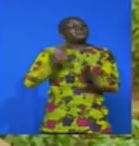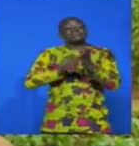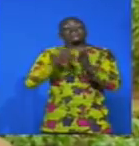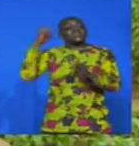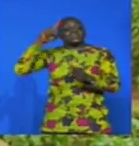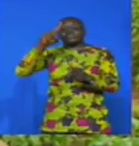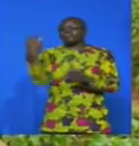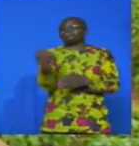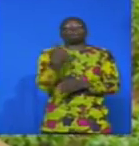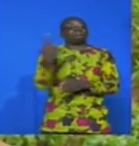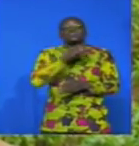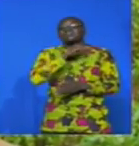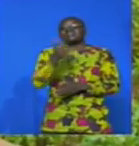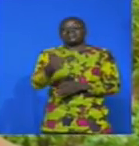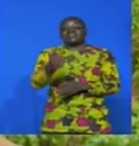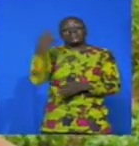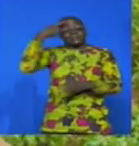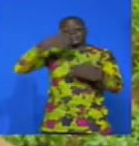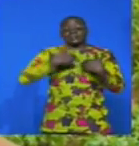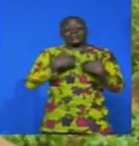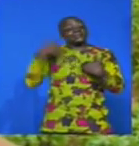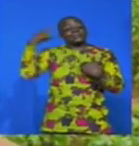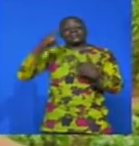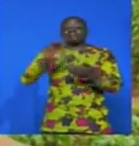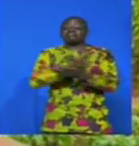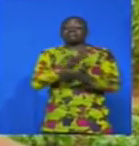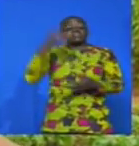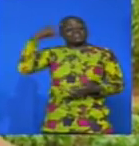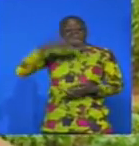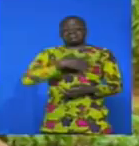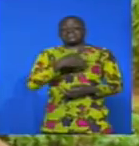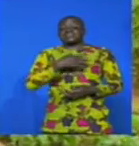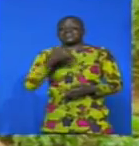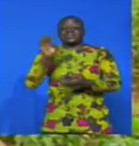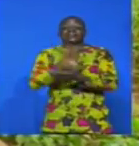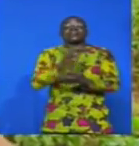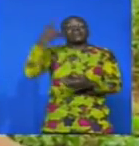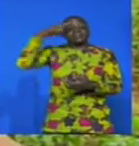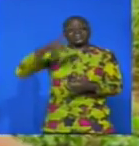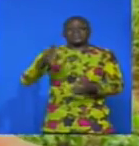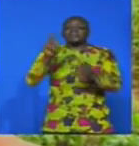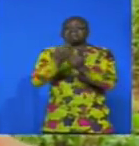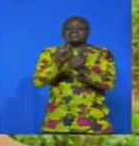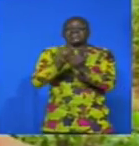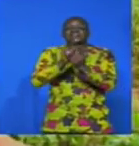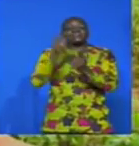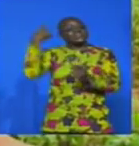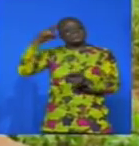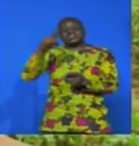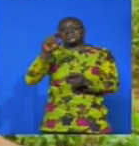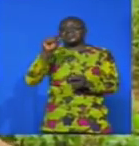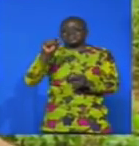jours. Il y en a qui blanchissent les feuilles. Ils commencent d'abord par répandre les petits œufs sur une